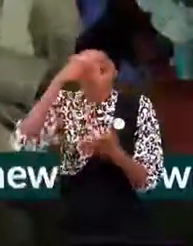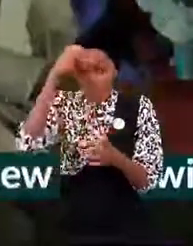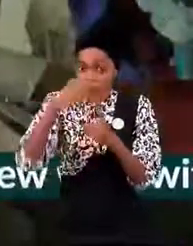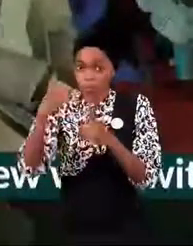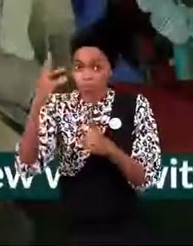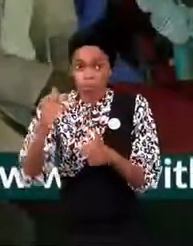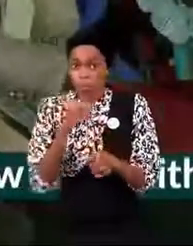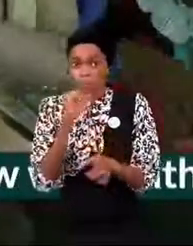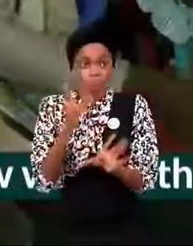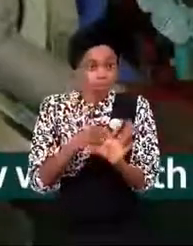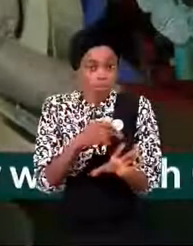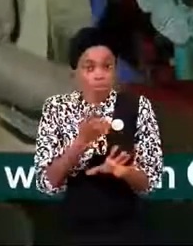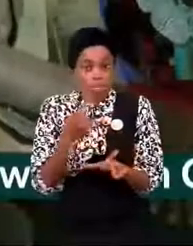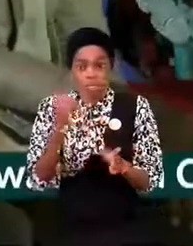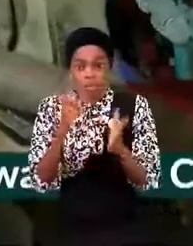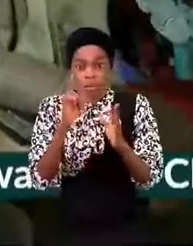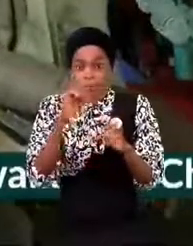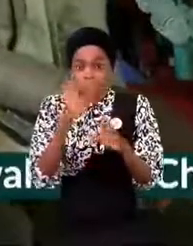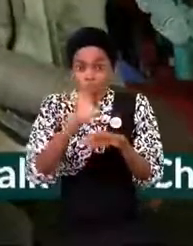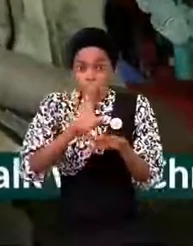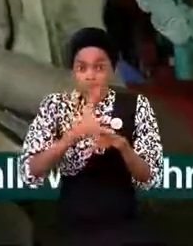Rassurons-nous. Et lorsque nous finissons,